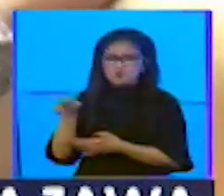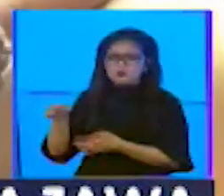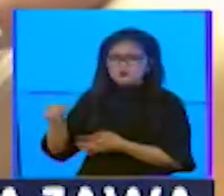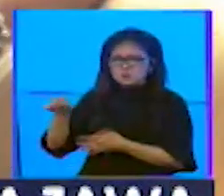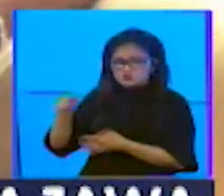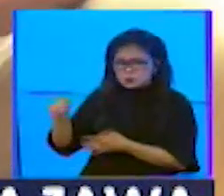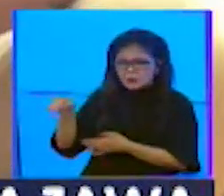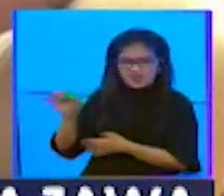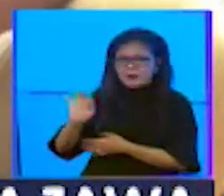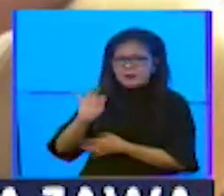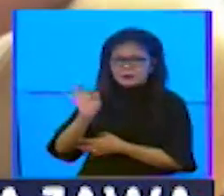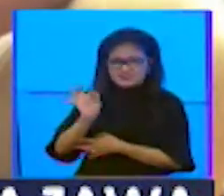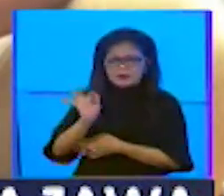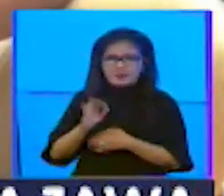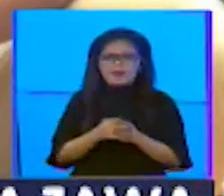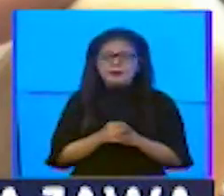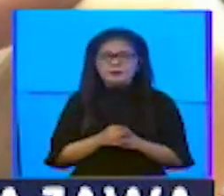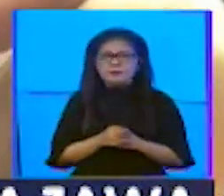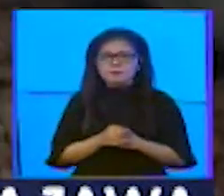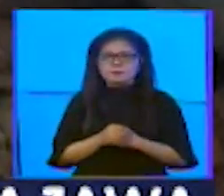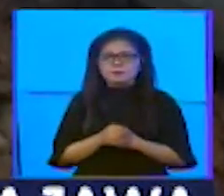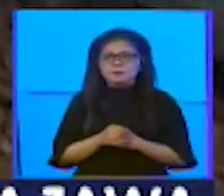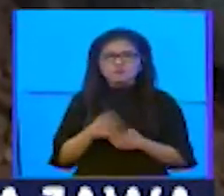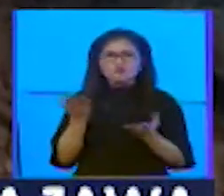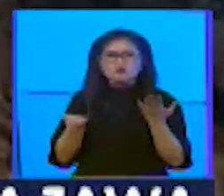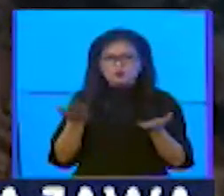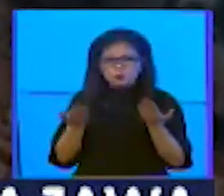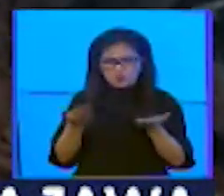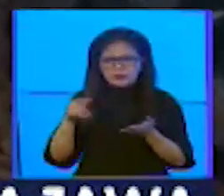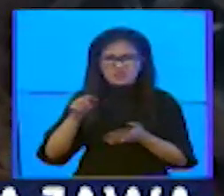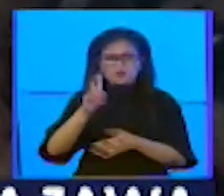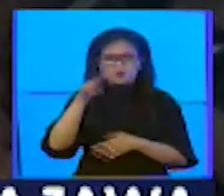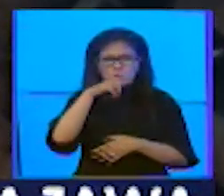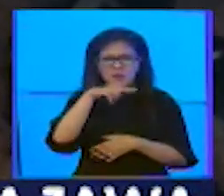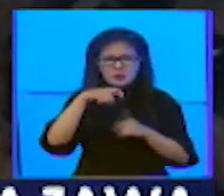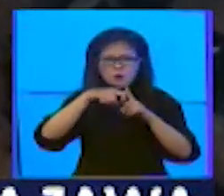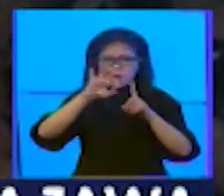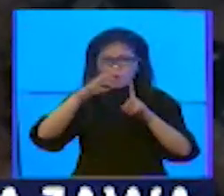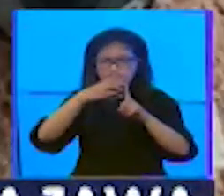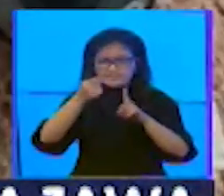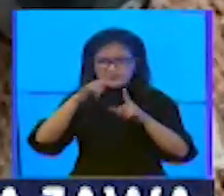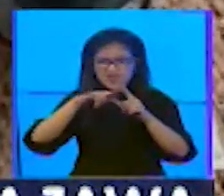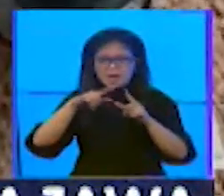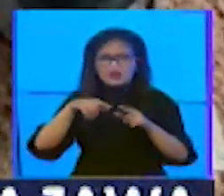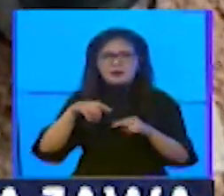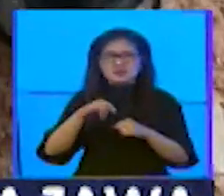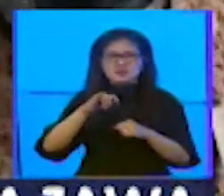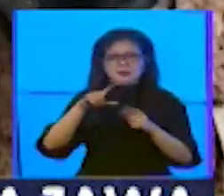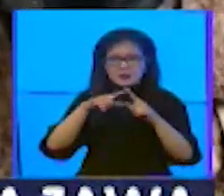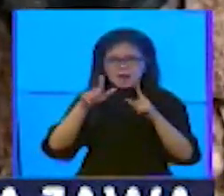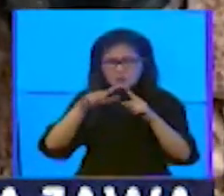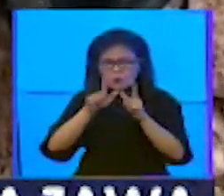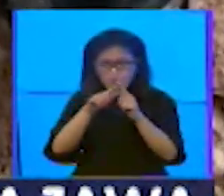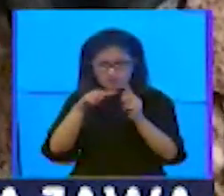sisik kulit ular yang diduga ular kobra Jawa. Kondisi yang lembab dan banyaknya sumber makanan membuat lokasi pemukiman ini menjadi